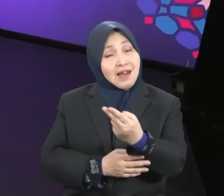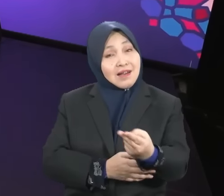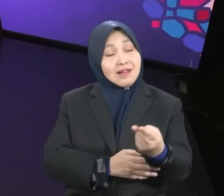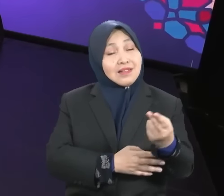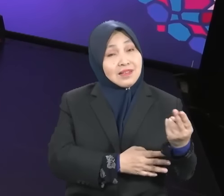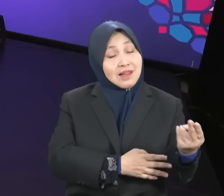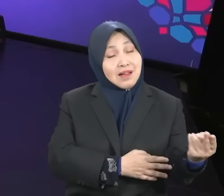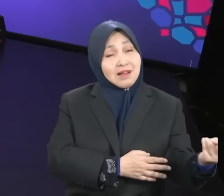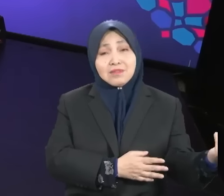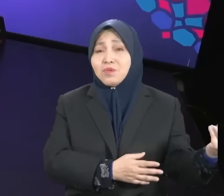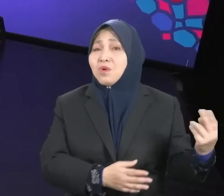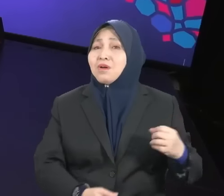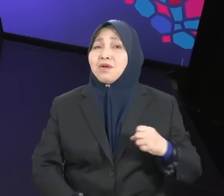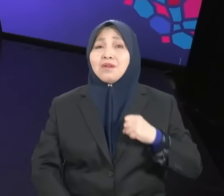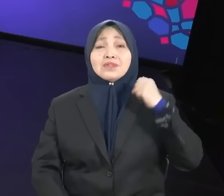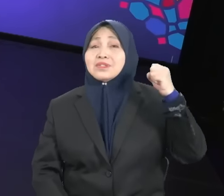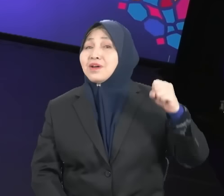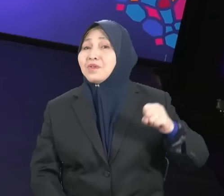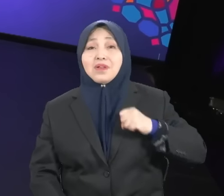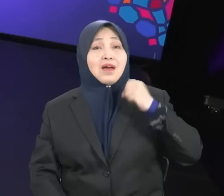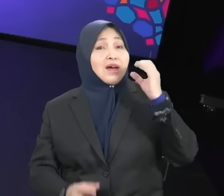sana saudara